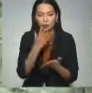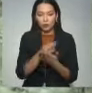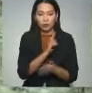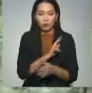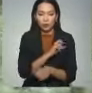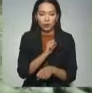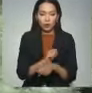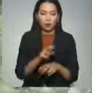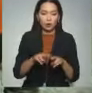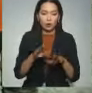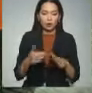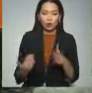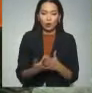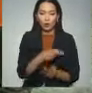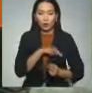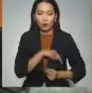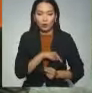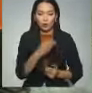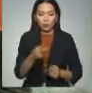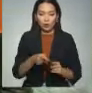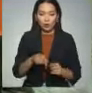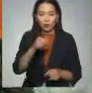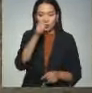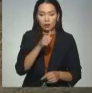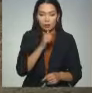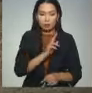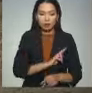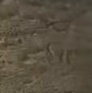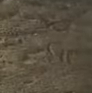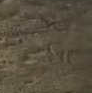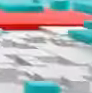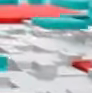тоқтатқанмен, елордалық жаңа серіктестік осы айдан бастап жұмысқа кірісті.